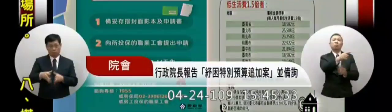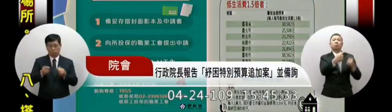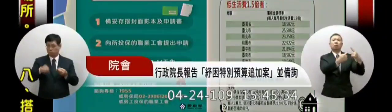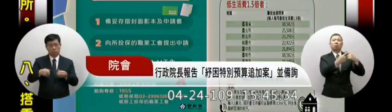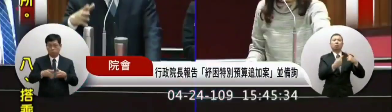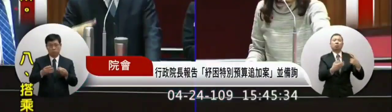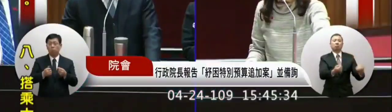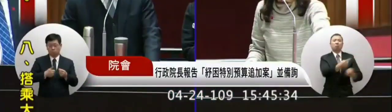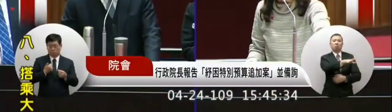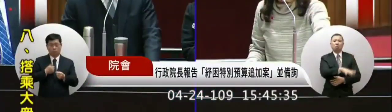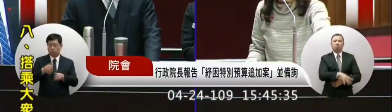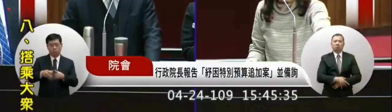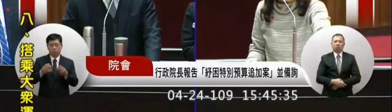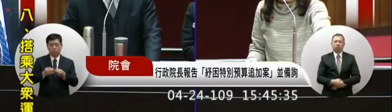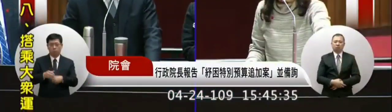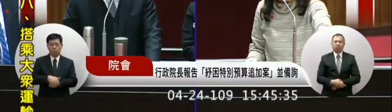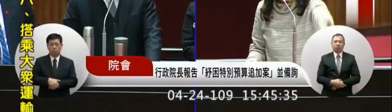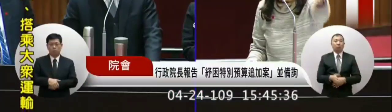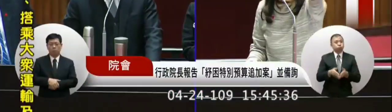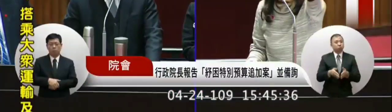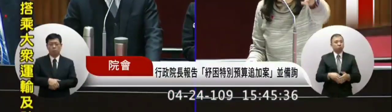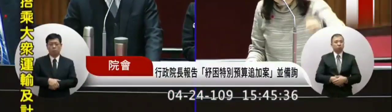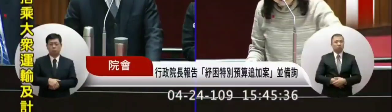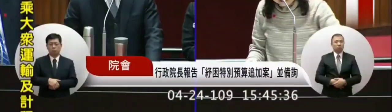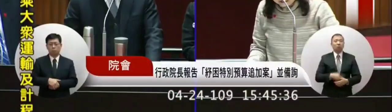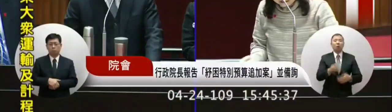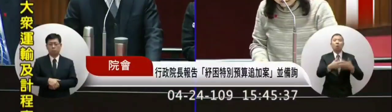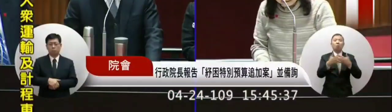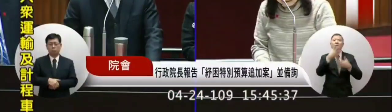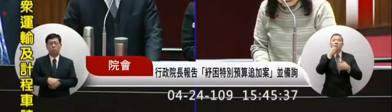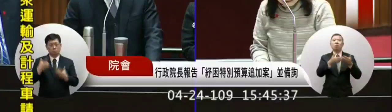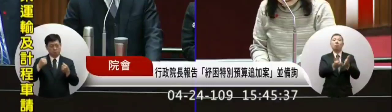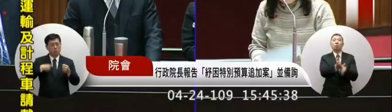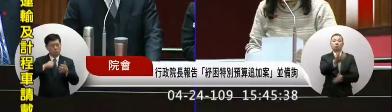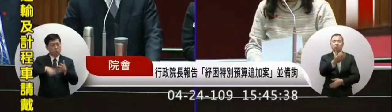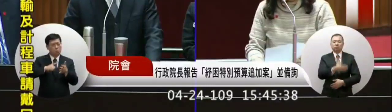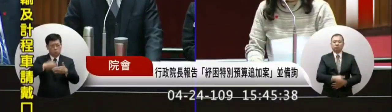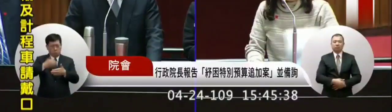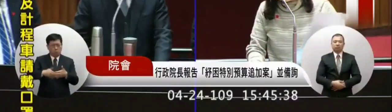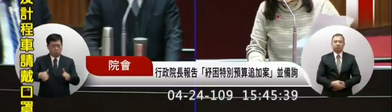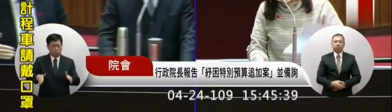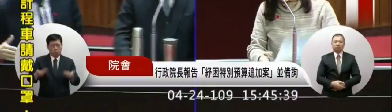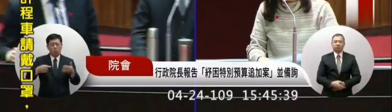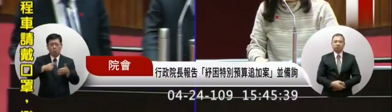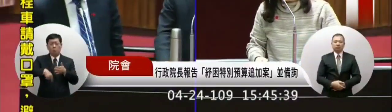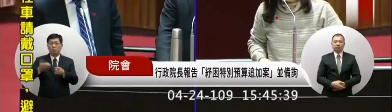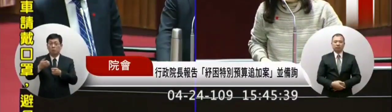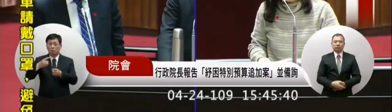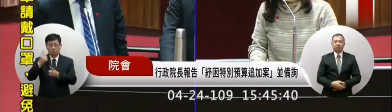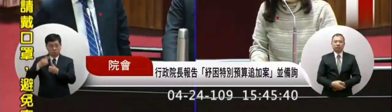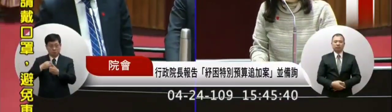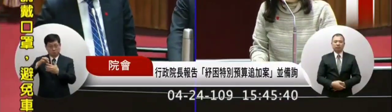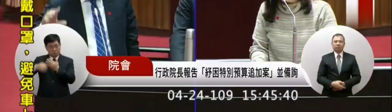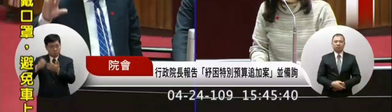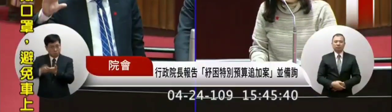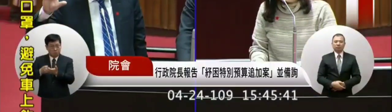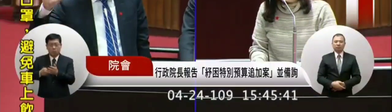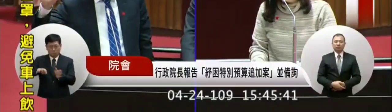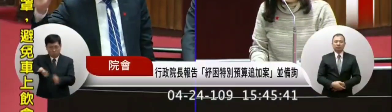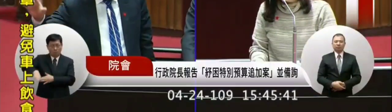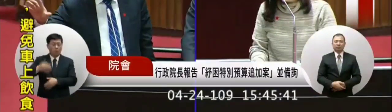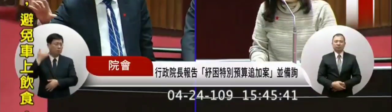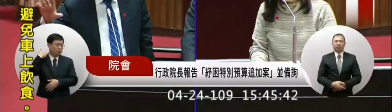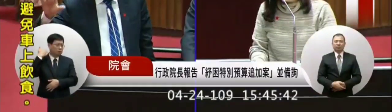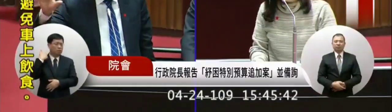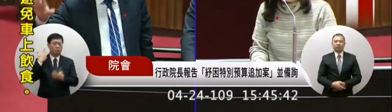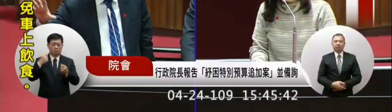用。 这个要啊。 我们有一部分是特别简化的，就是除了这个刚刚前面讲的比较有条件，因为